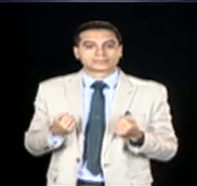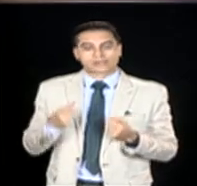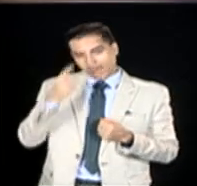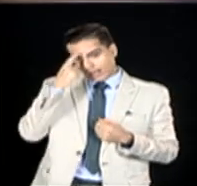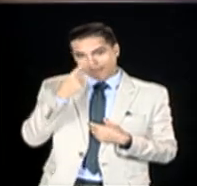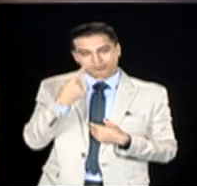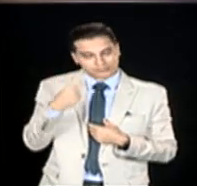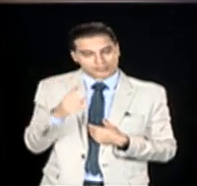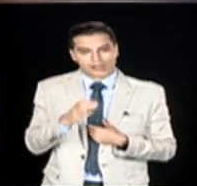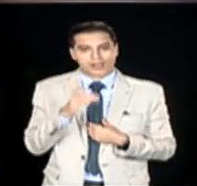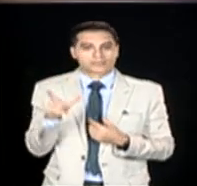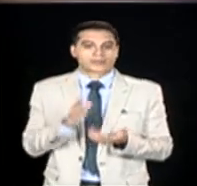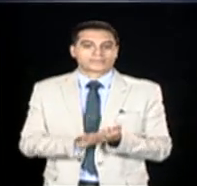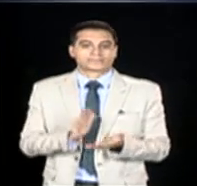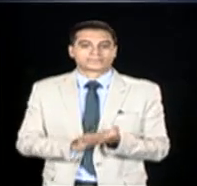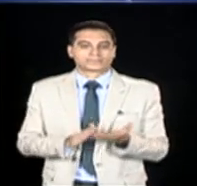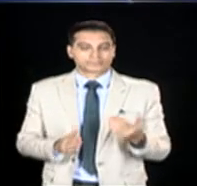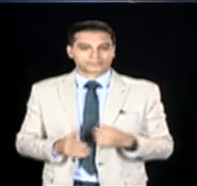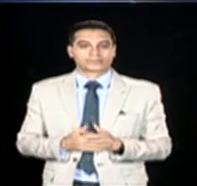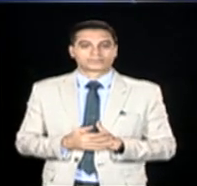إجابة صحيحة. برافو عليك يا محمد،